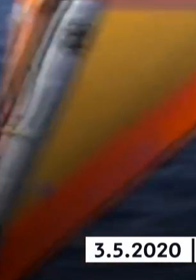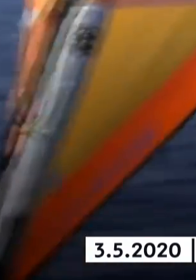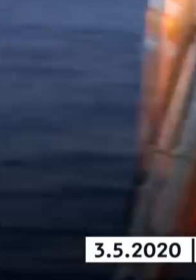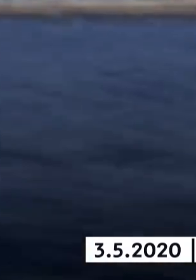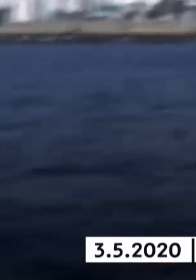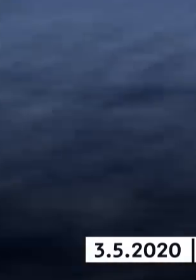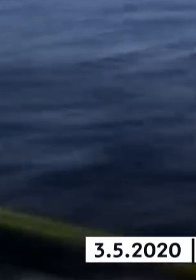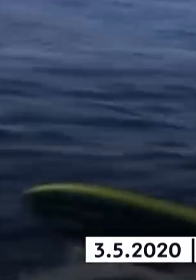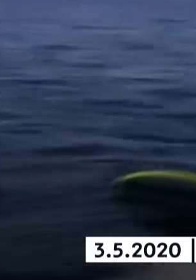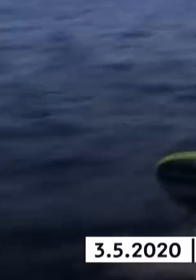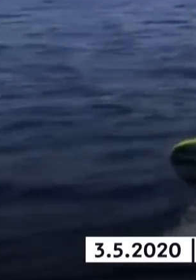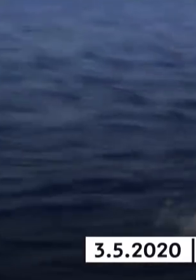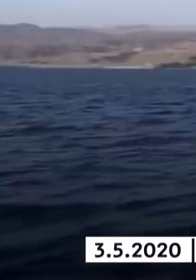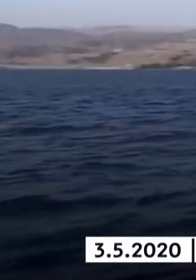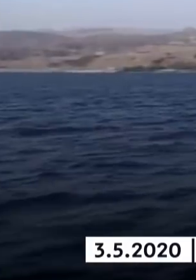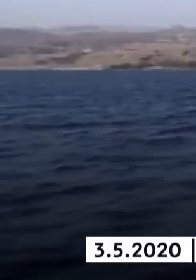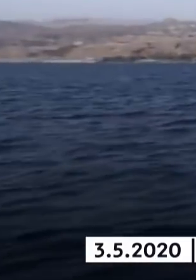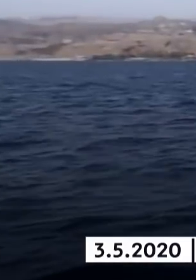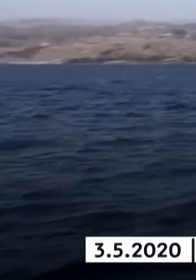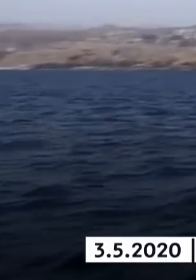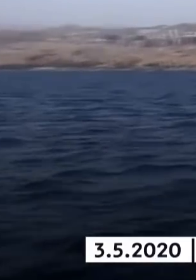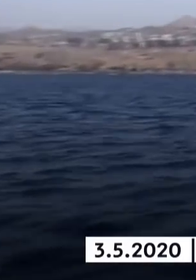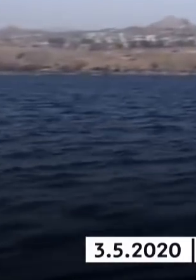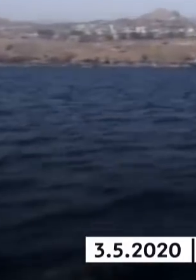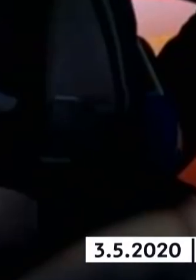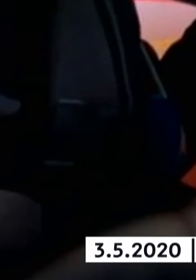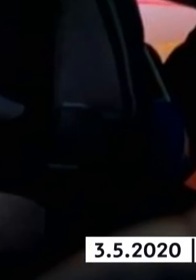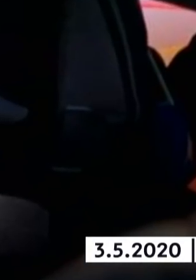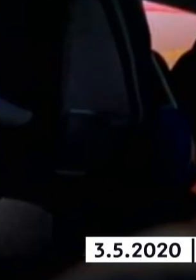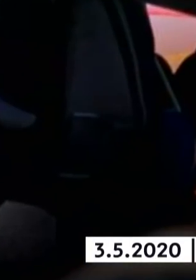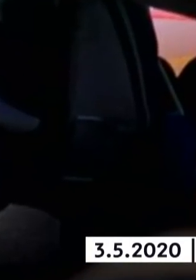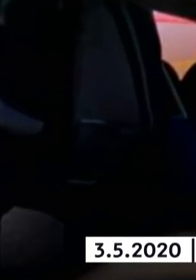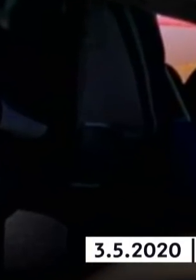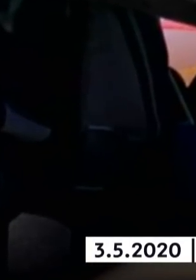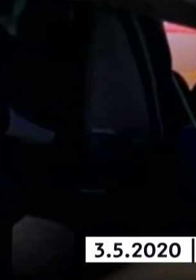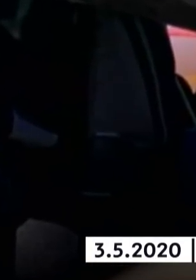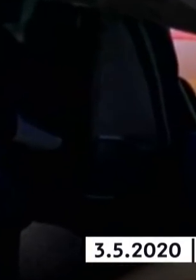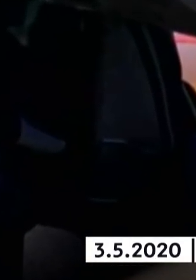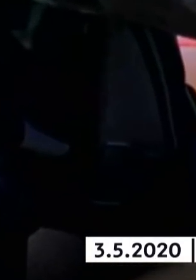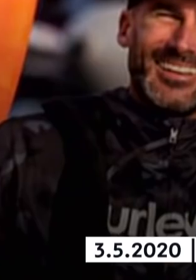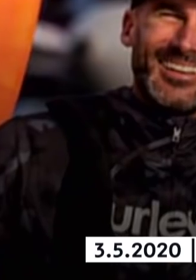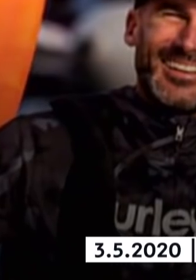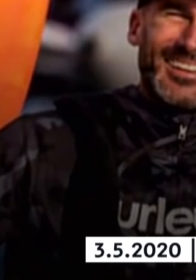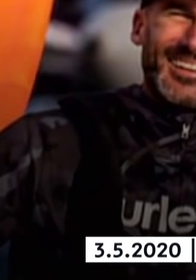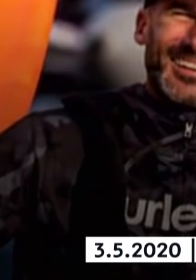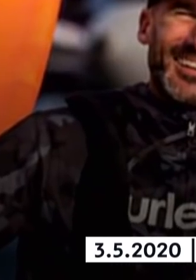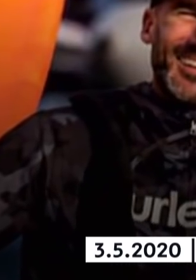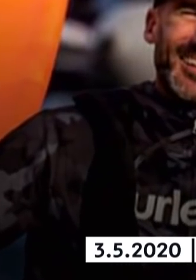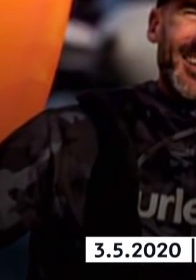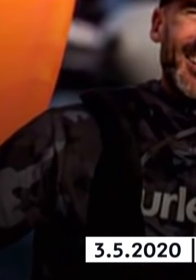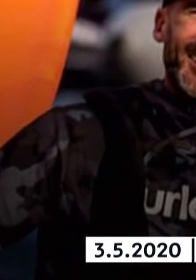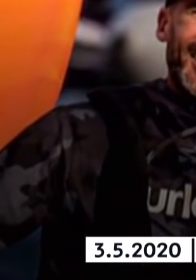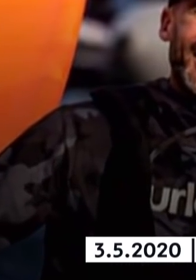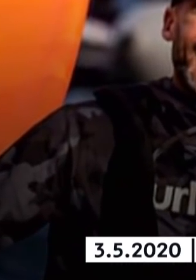השייט. הגולשת הבחירה של ישראל שעוררה שערה בעקבות הרומן עם מאמן הנבחרת המבוגר ממנה ב-17